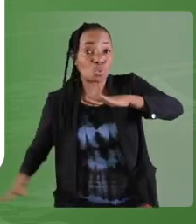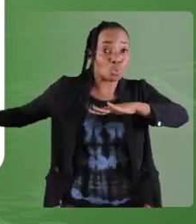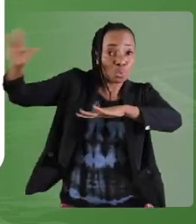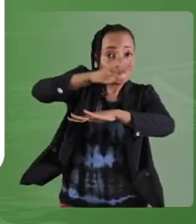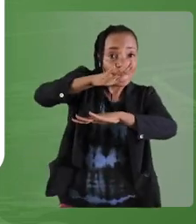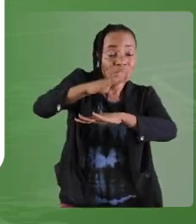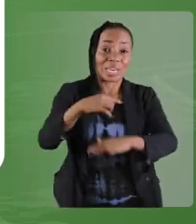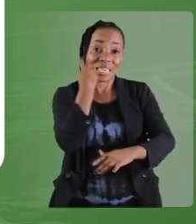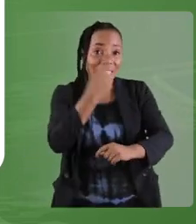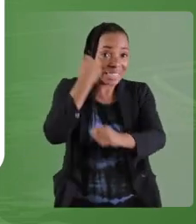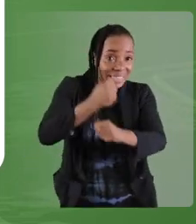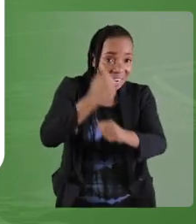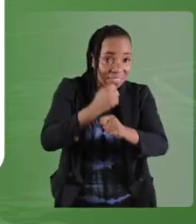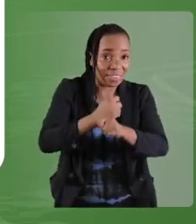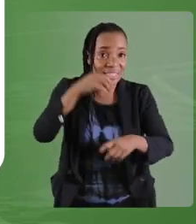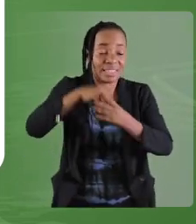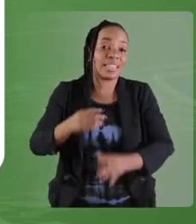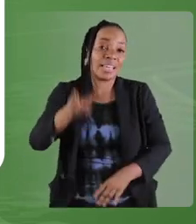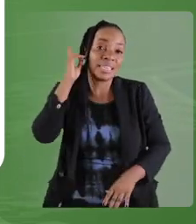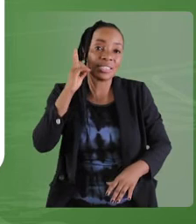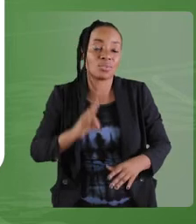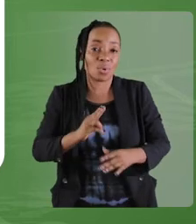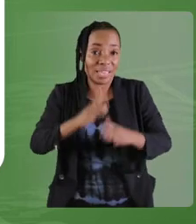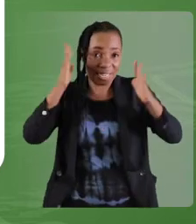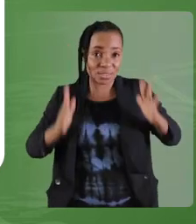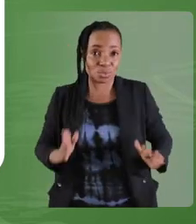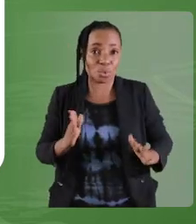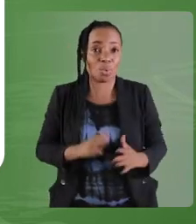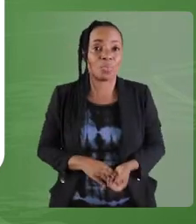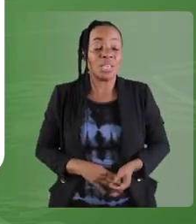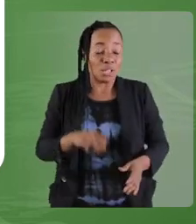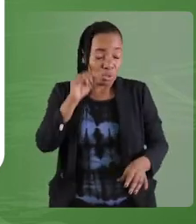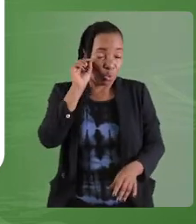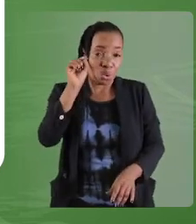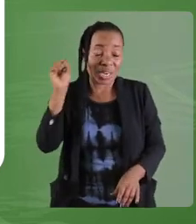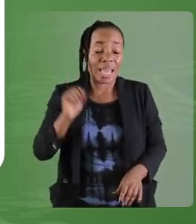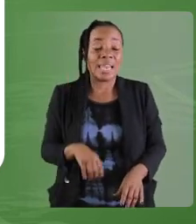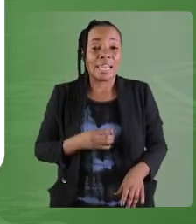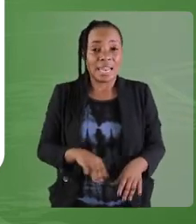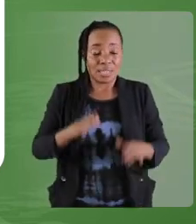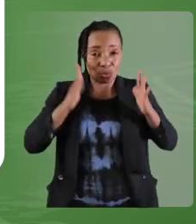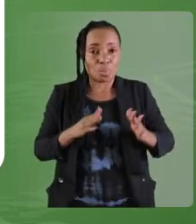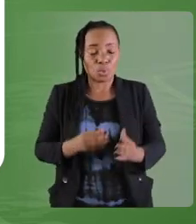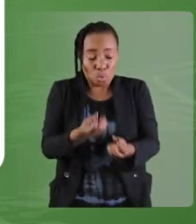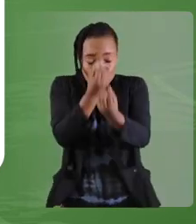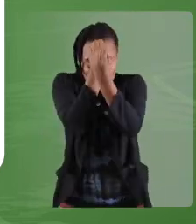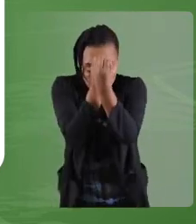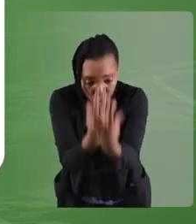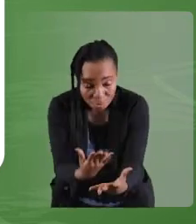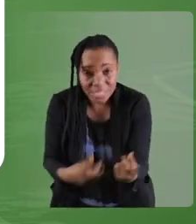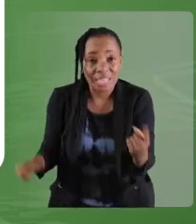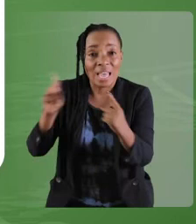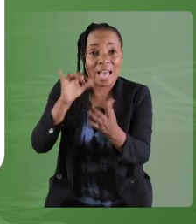force surnaturelle est à l'œuvre dans l'histoire des hommes et c'est à cette force que les hommes sont assujettis. Précisons